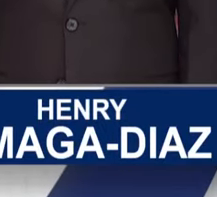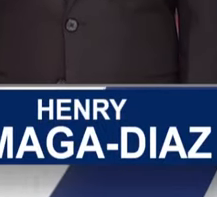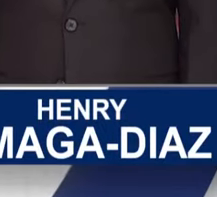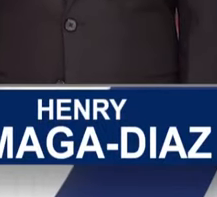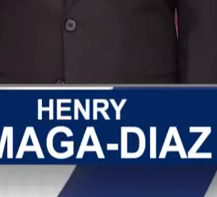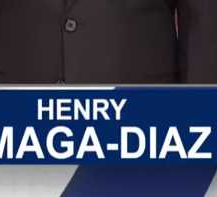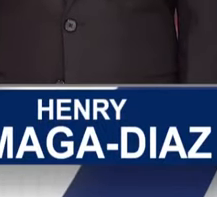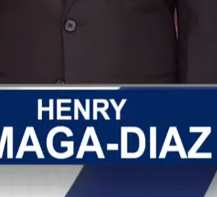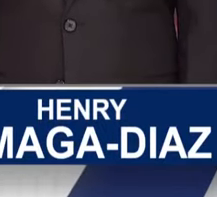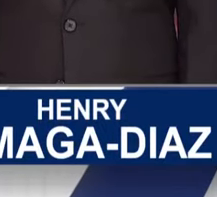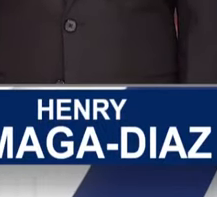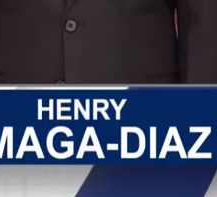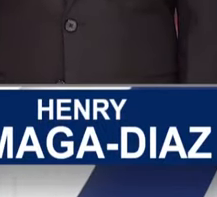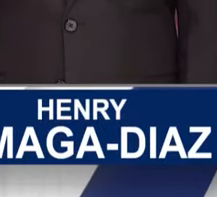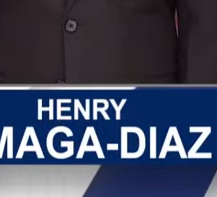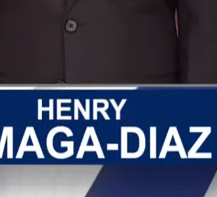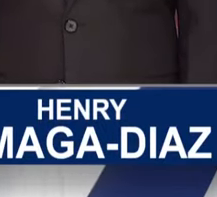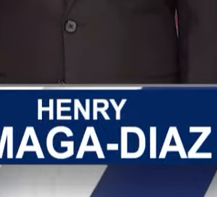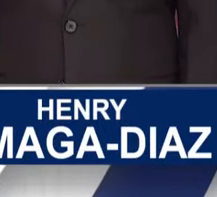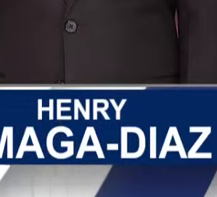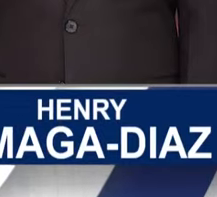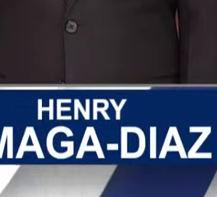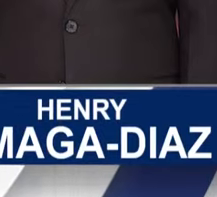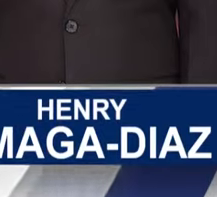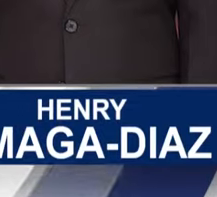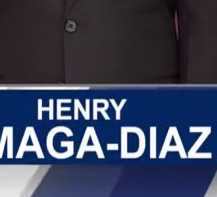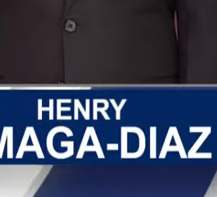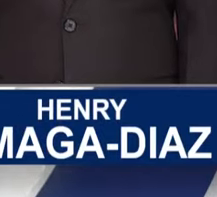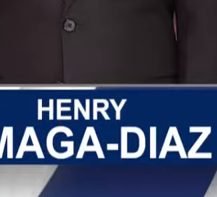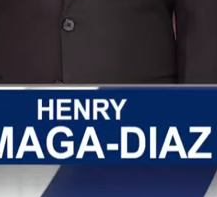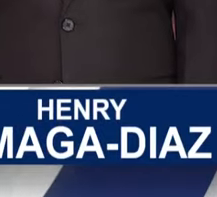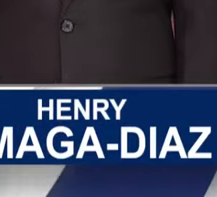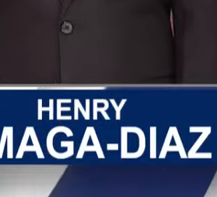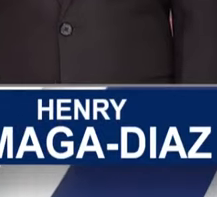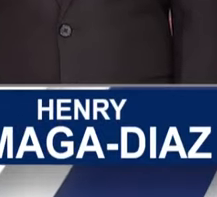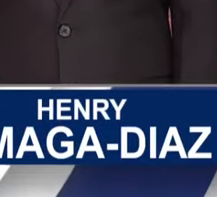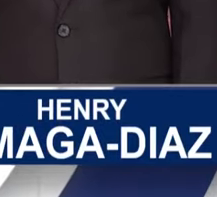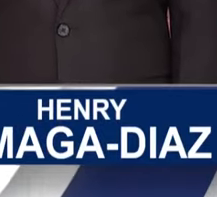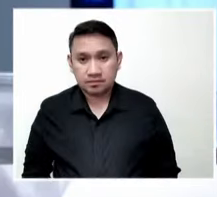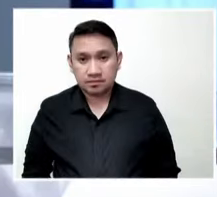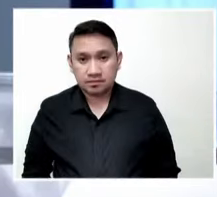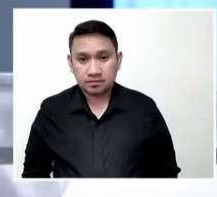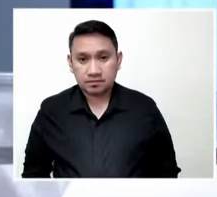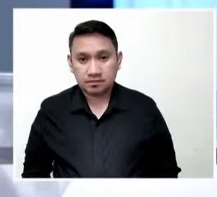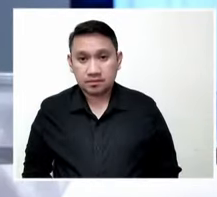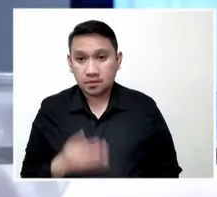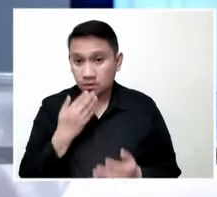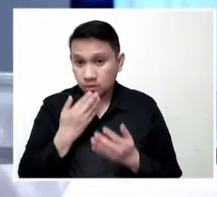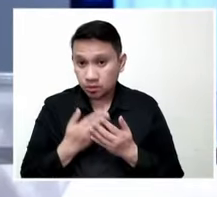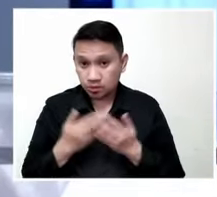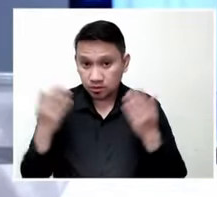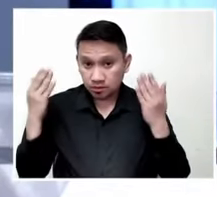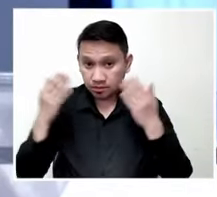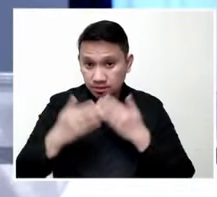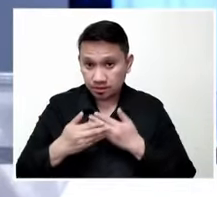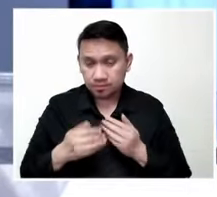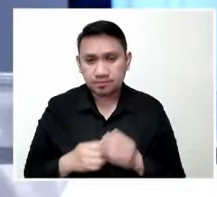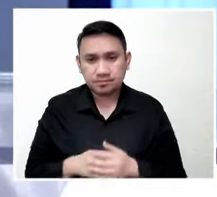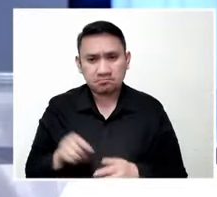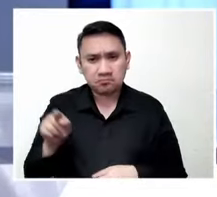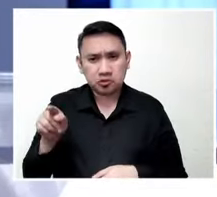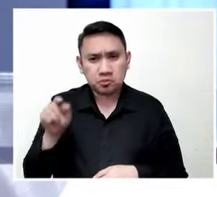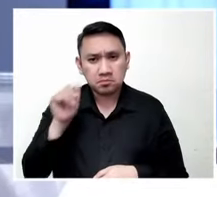at nagpalit ng identity para matakasan lamang ang kanyang mga atraso. Babae ang suspect,